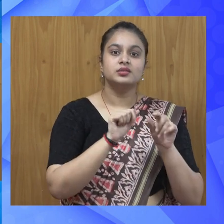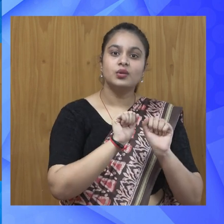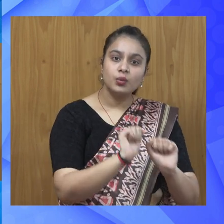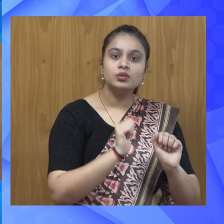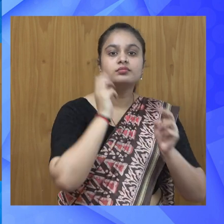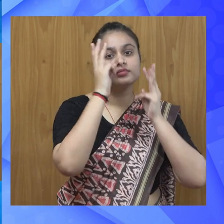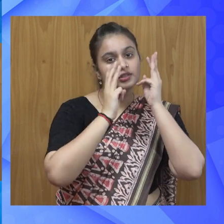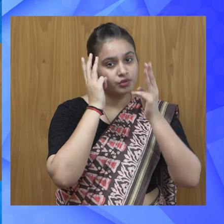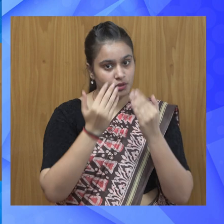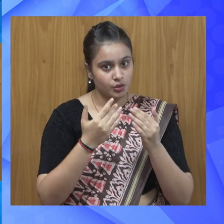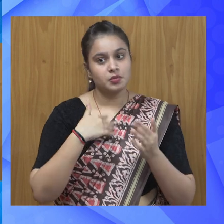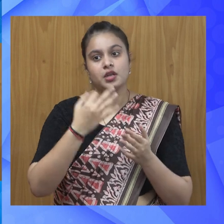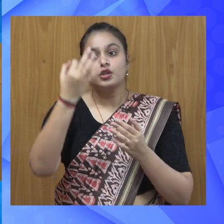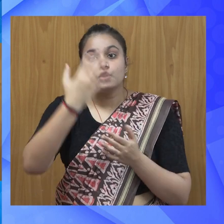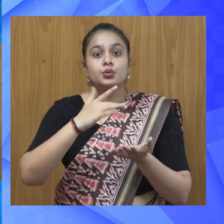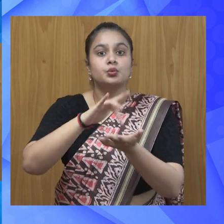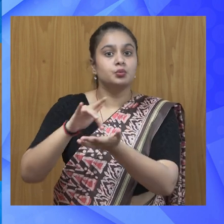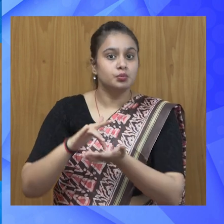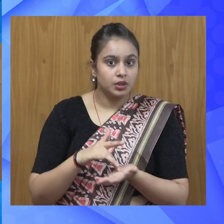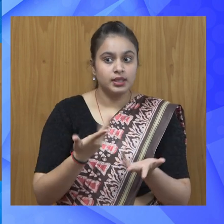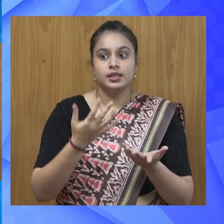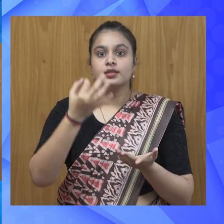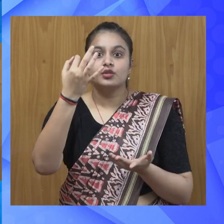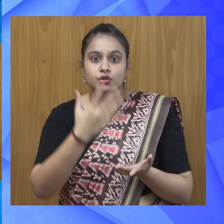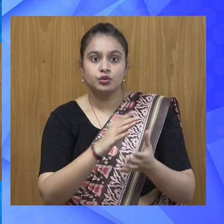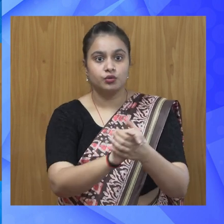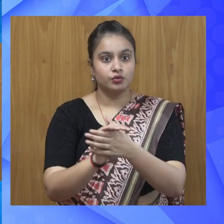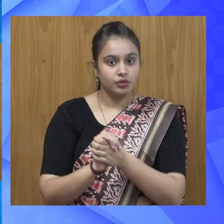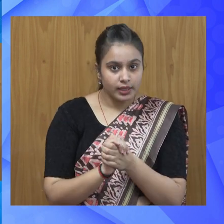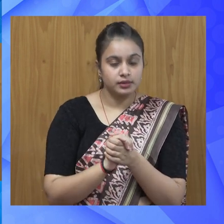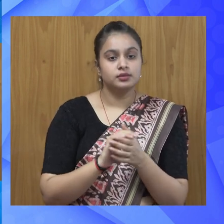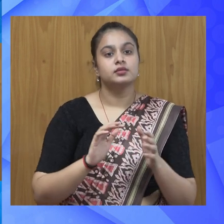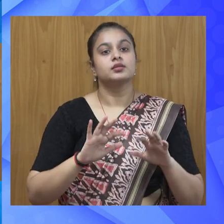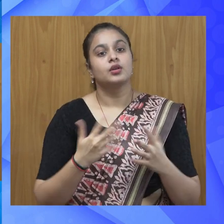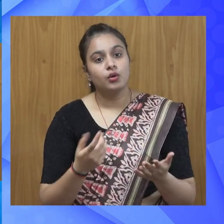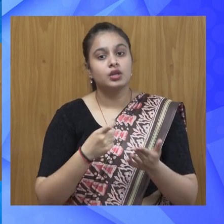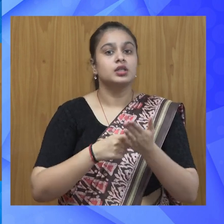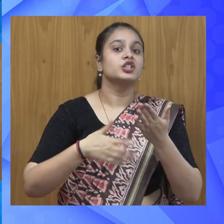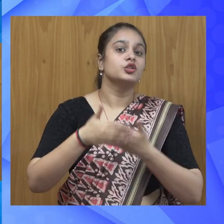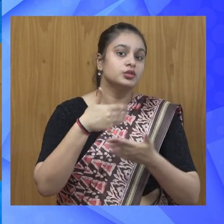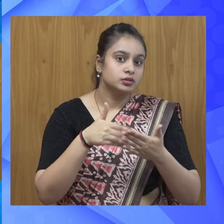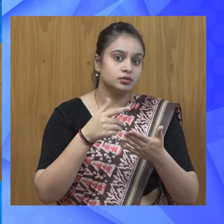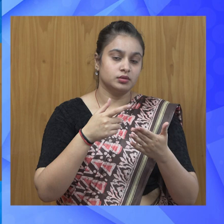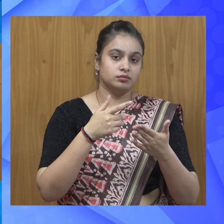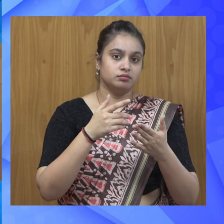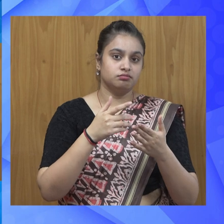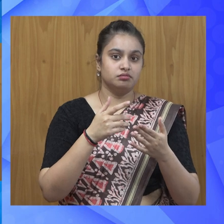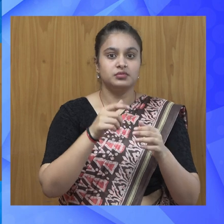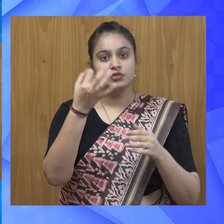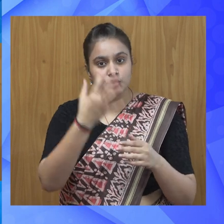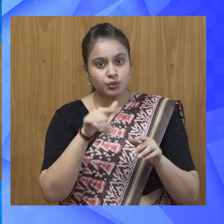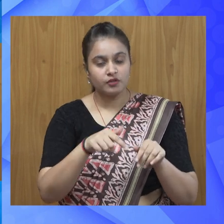काफी स्ट्रेसफुल हो सकता है। कोई नई जगह आप गए हैं, नए दोस्त, रिलेशनशिप आप बनाए हैं, बनानी है, तो ये भी एक प्रकार का स्ट्रेस का सोर्स